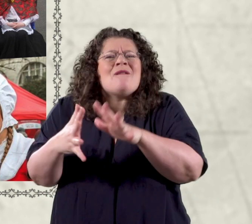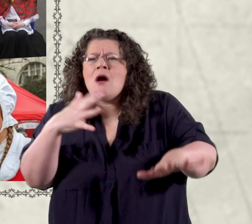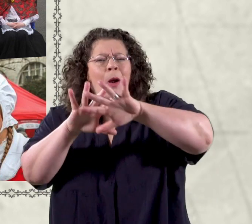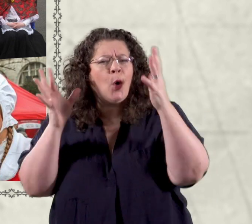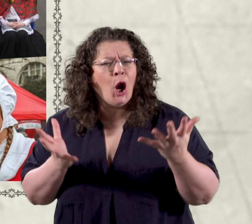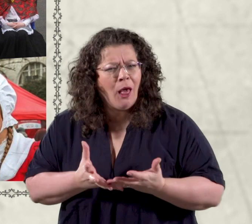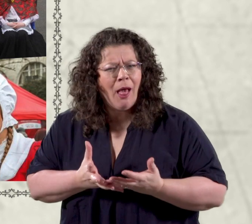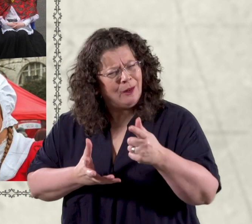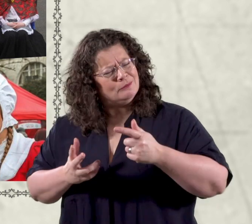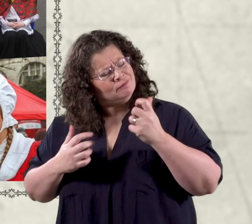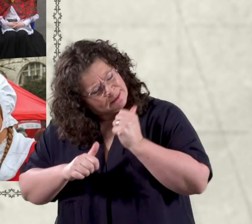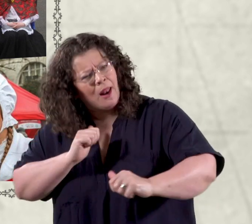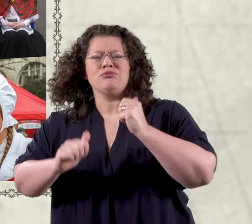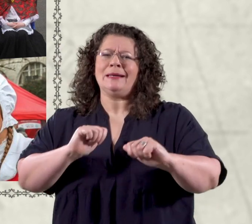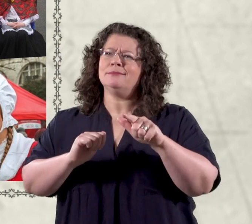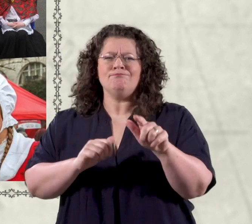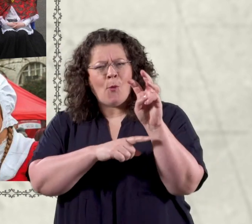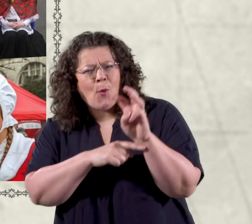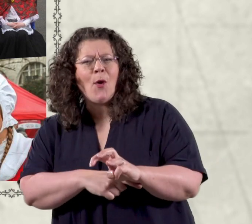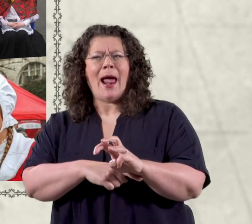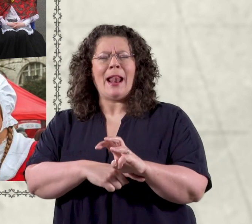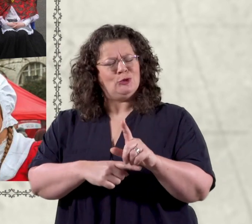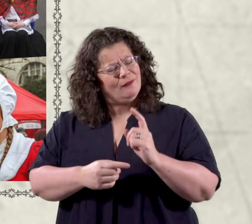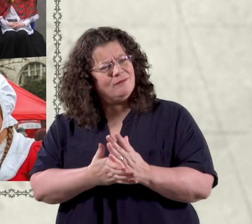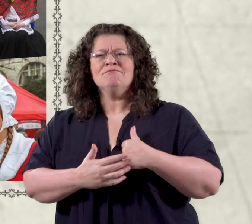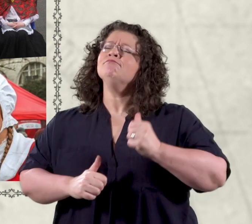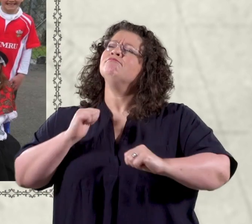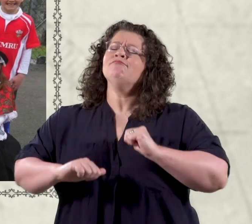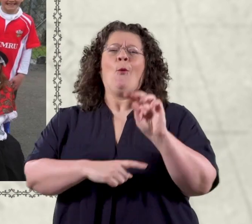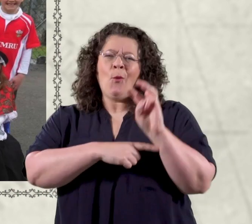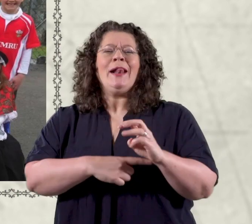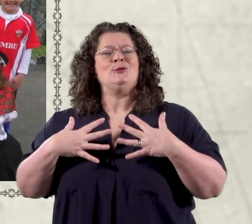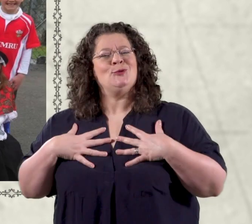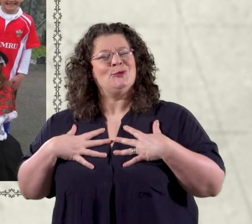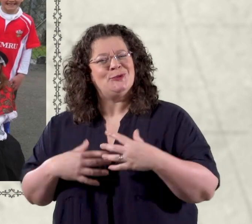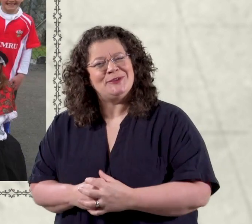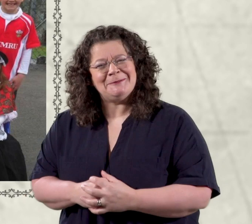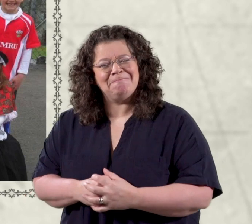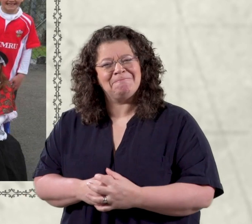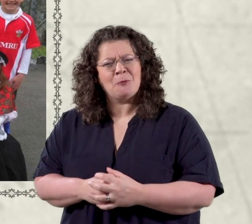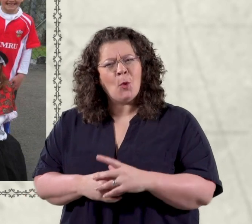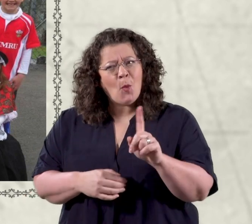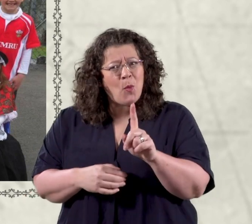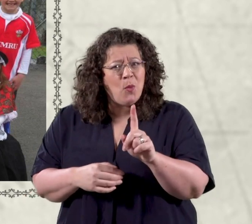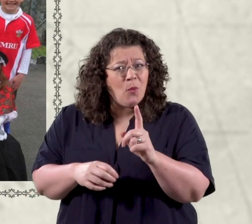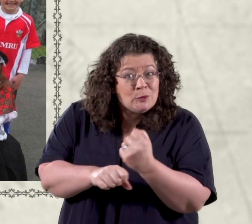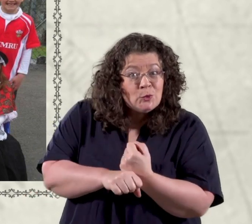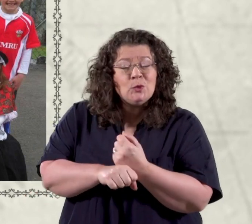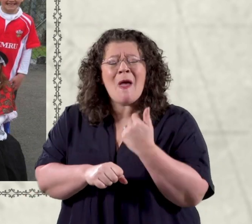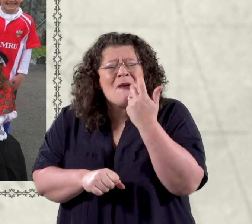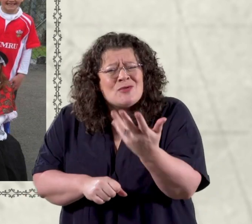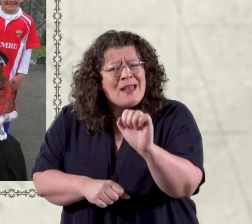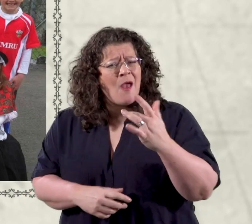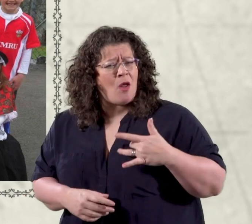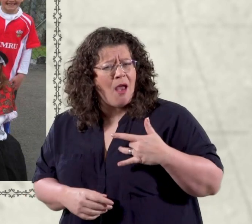byd, da chi'n dathlu'ch Cymreigtod. Ond cofiwch wneud y pethau bychain,